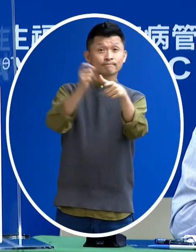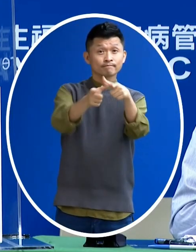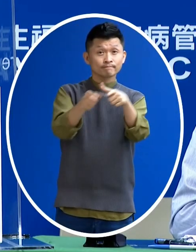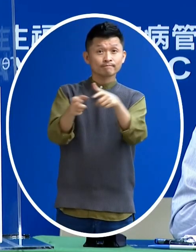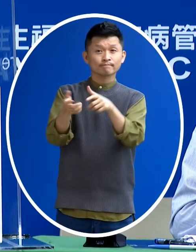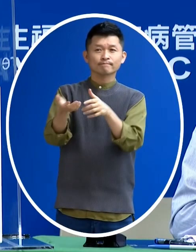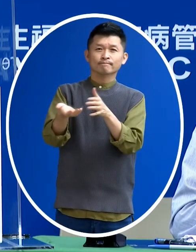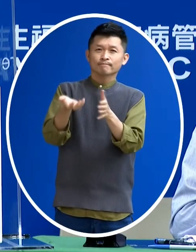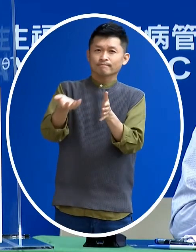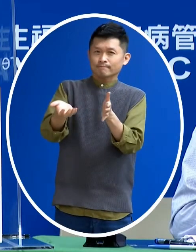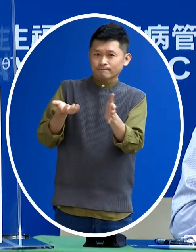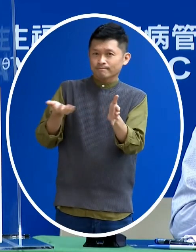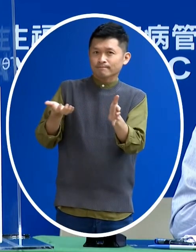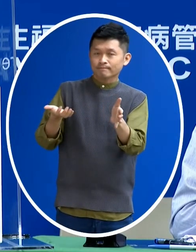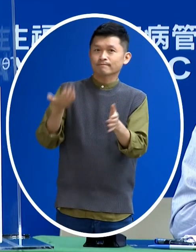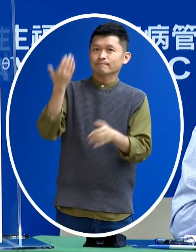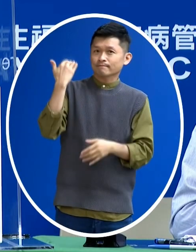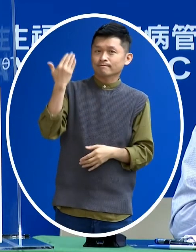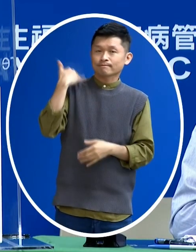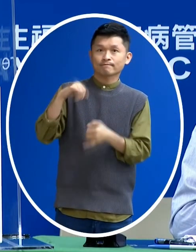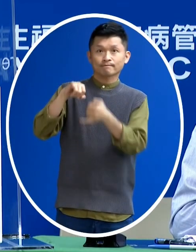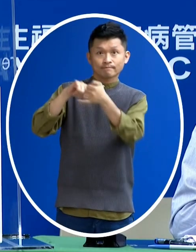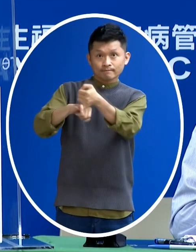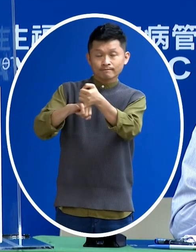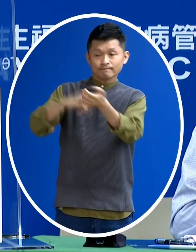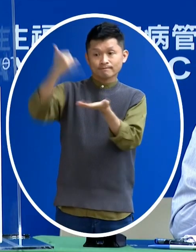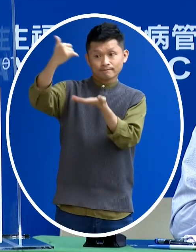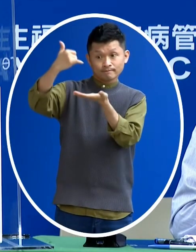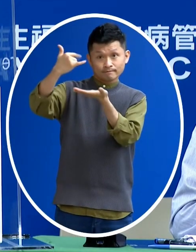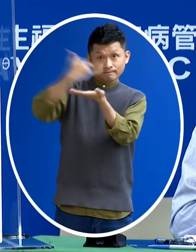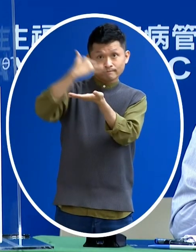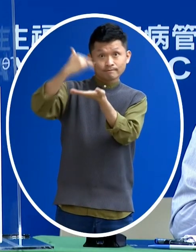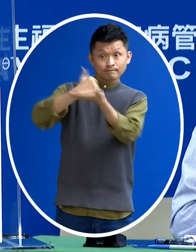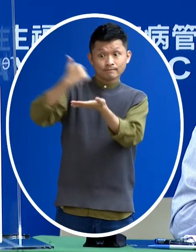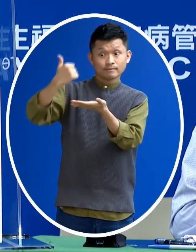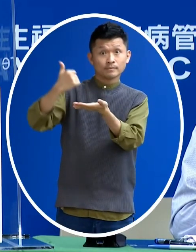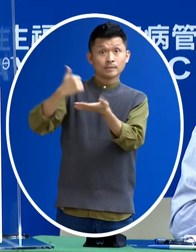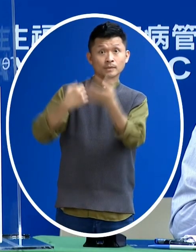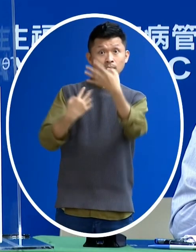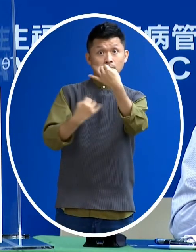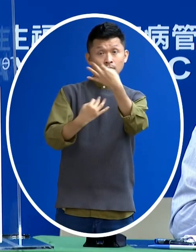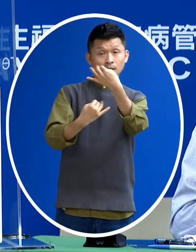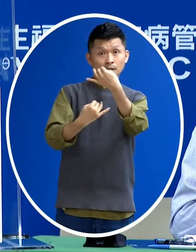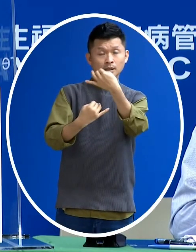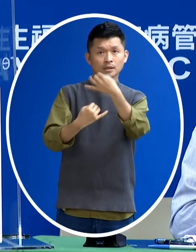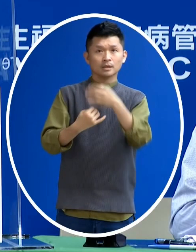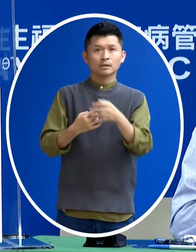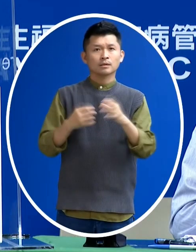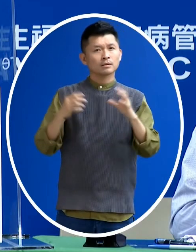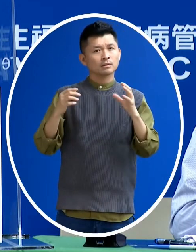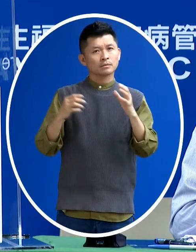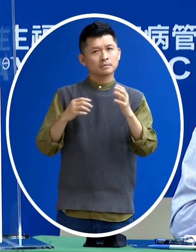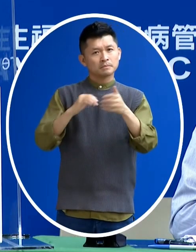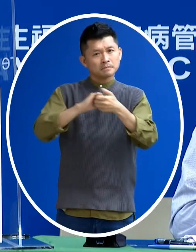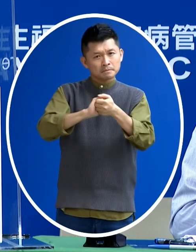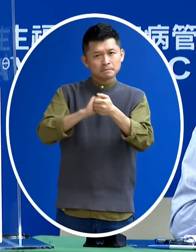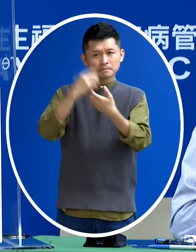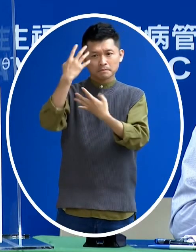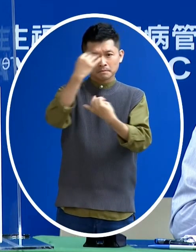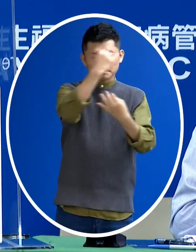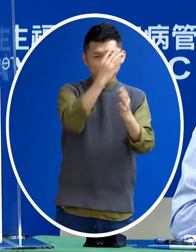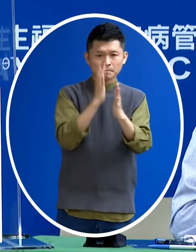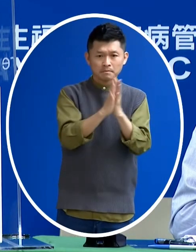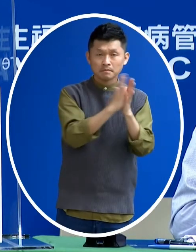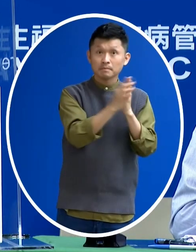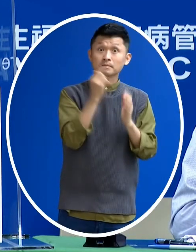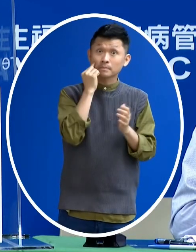早在订的时候，哦，那时候就是进货的时间，哦，都没有办法要求，只能有一个约略的一个时程